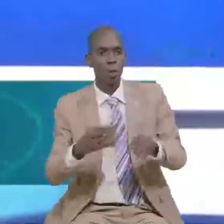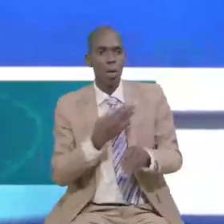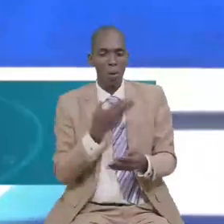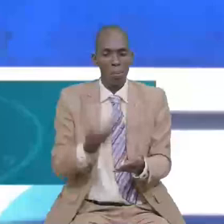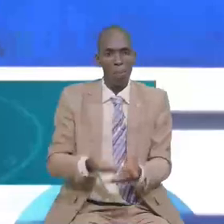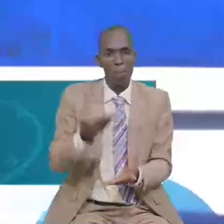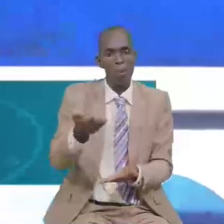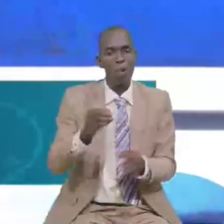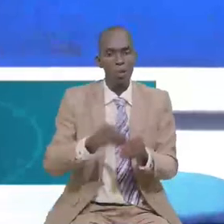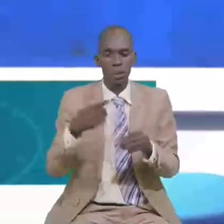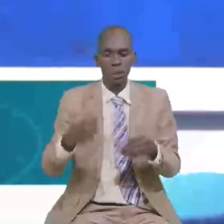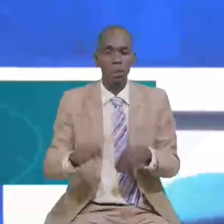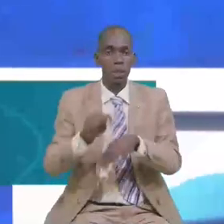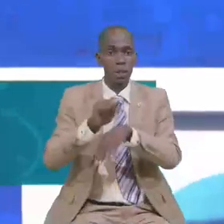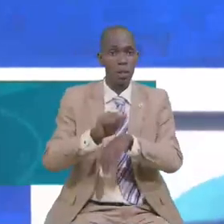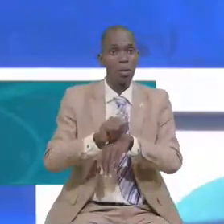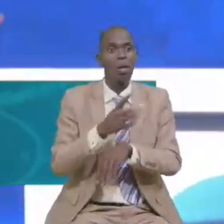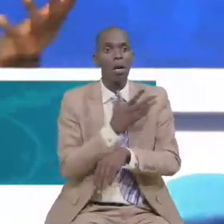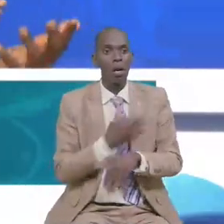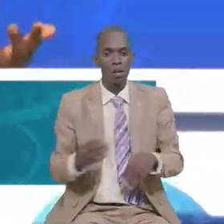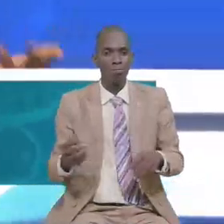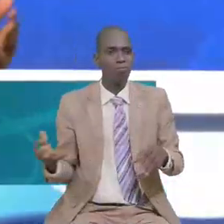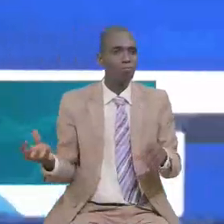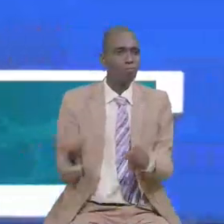vendaient et qui achetaient dans le temple.